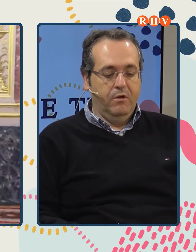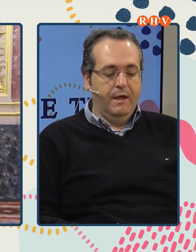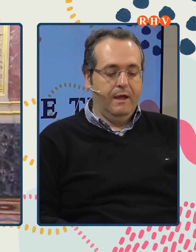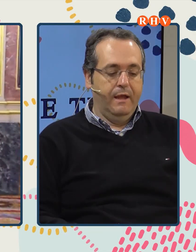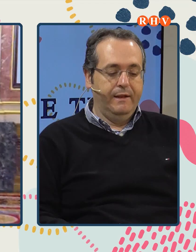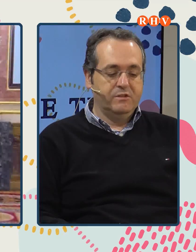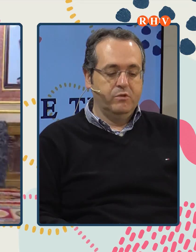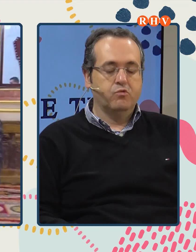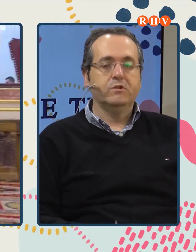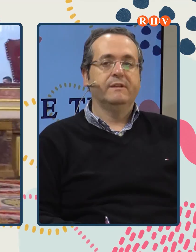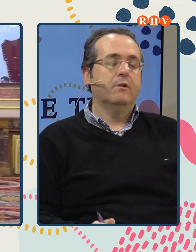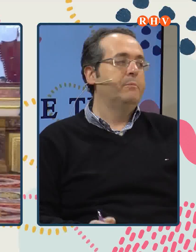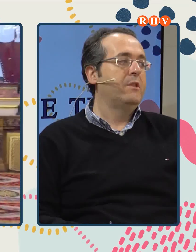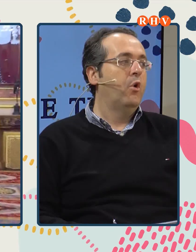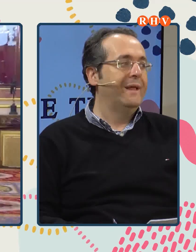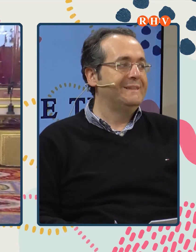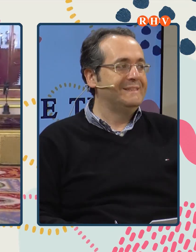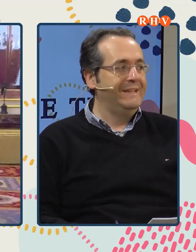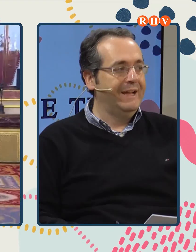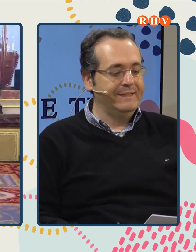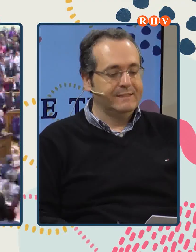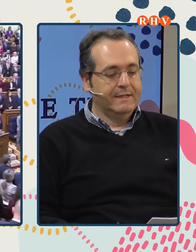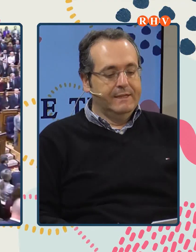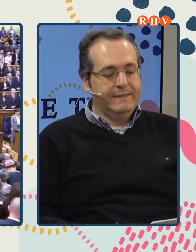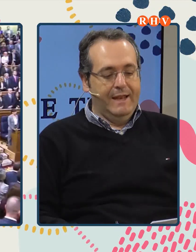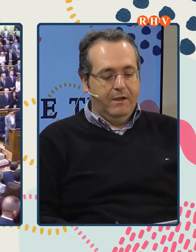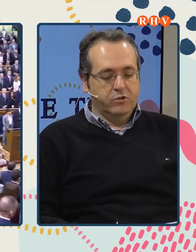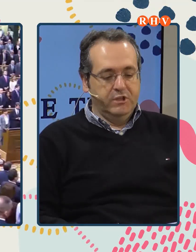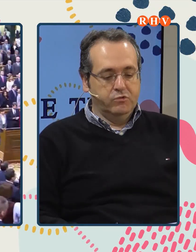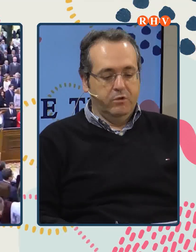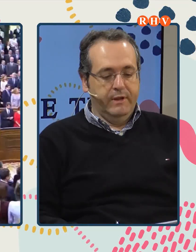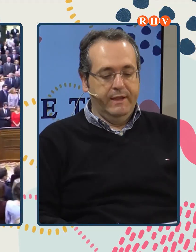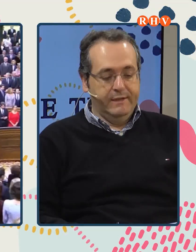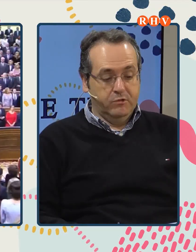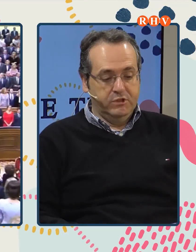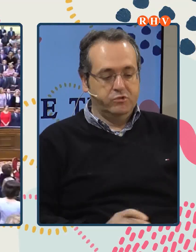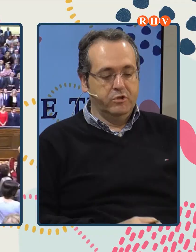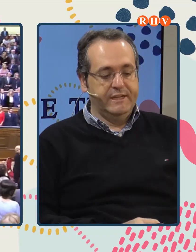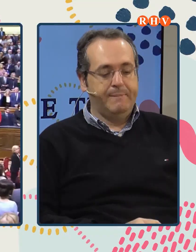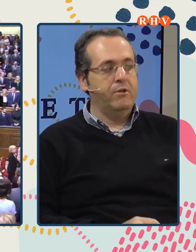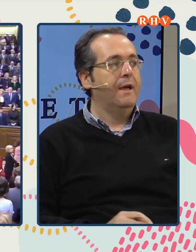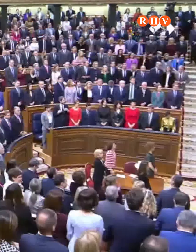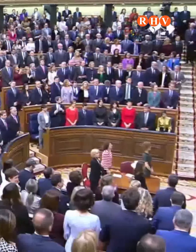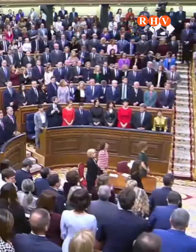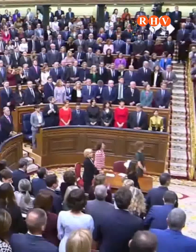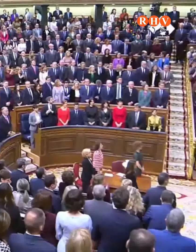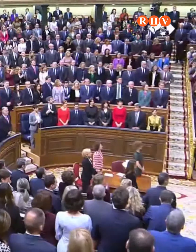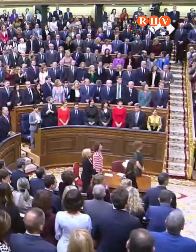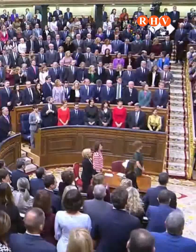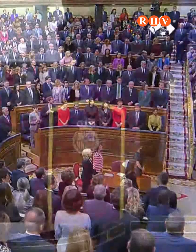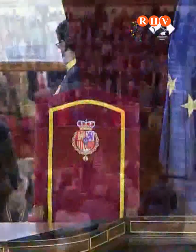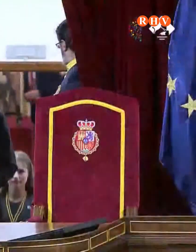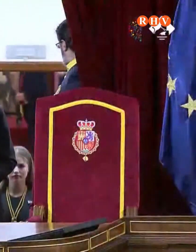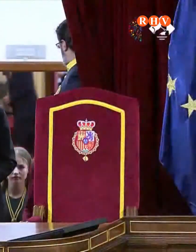èmfasi, no, en el seu discurs, que s'han complit 45 anys de la Constitució espanyola, i en el